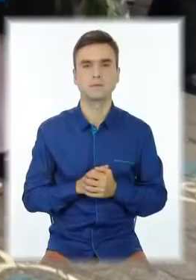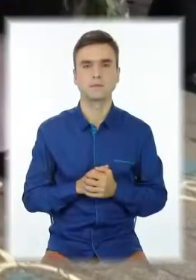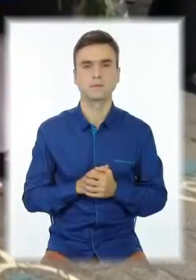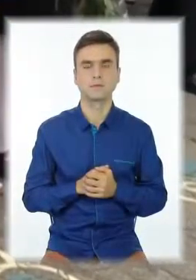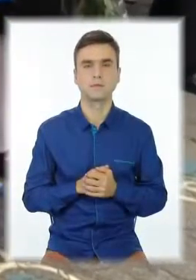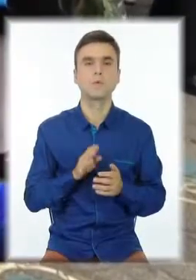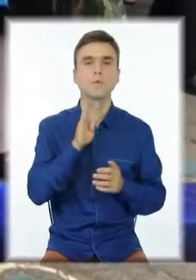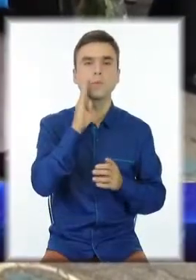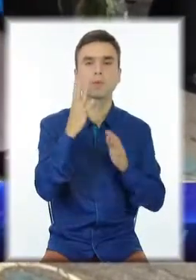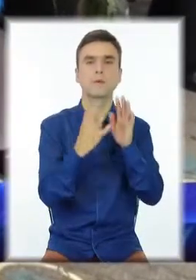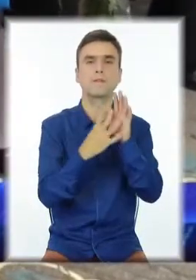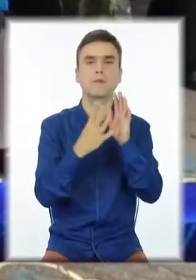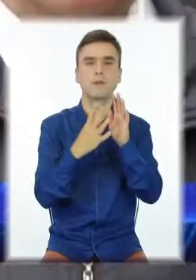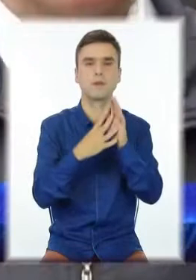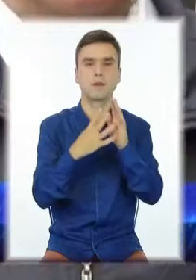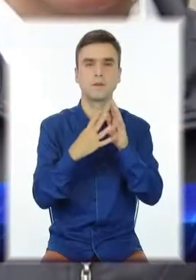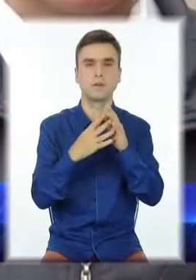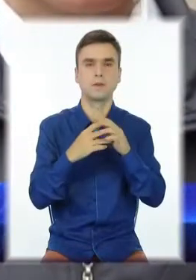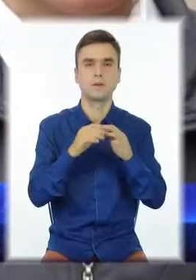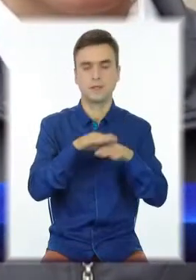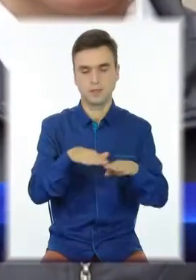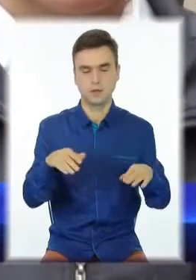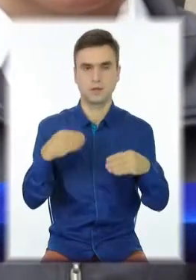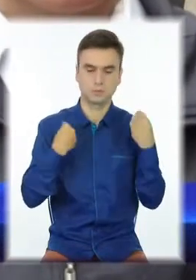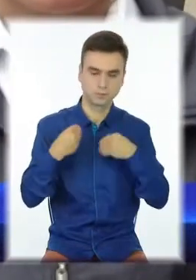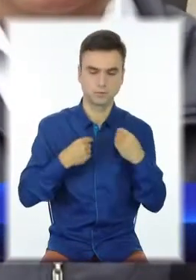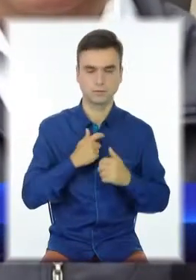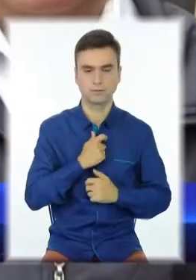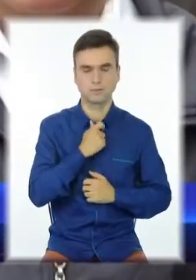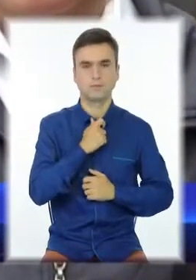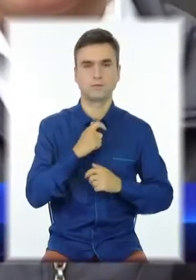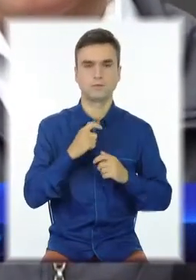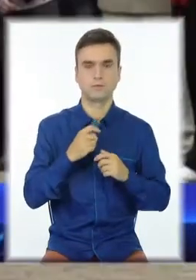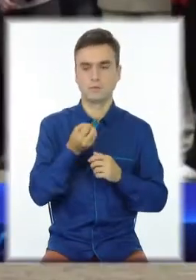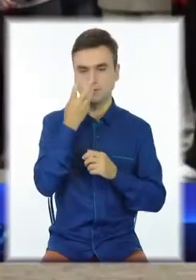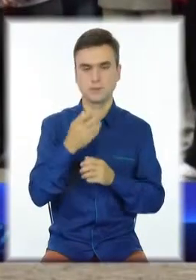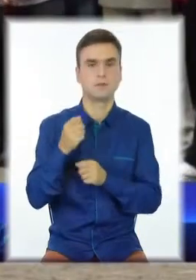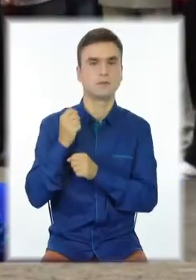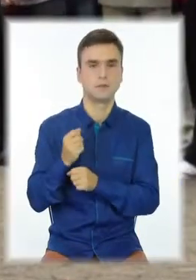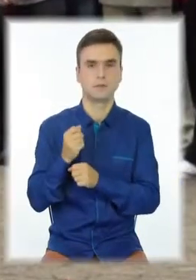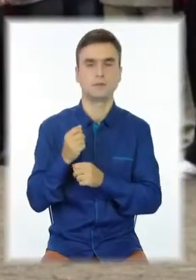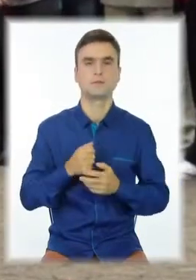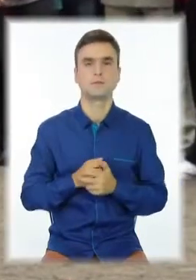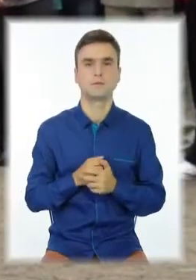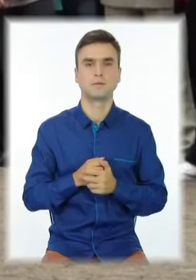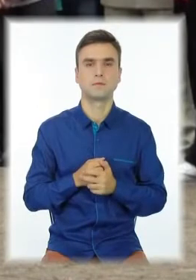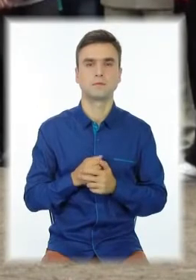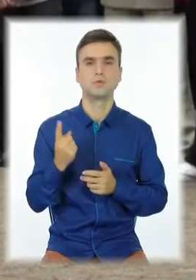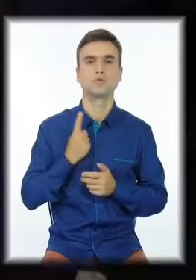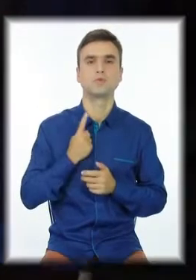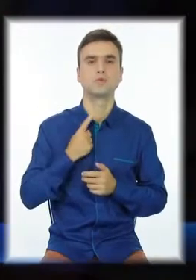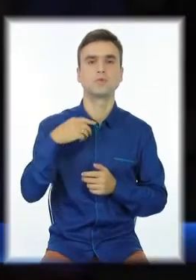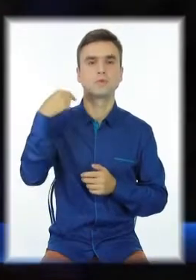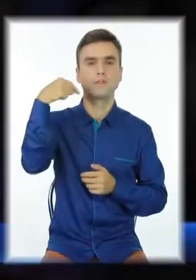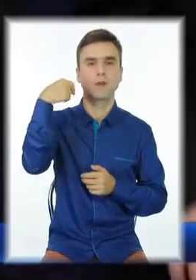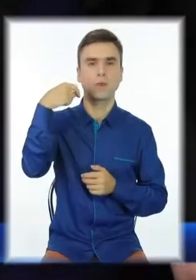О 9 годині ранку в шкільній формі із букетом квітів учні чекають на свій перший дзвоник. Це надзвичайний навчальний заклад